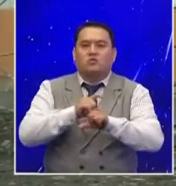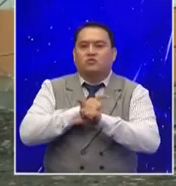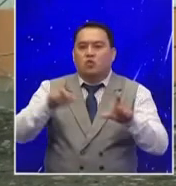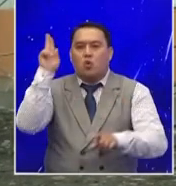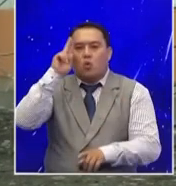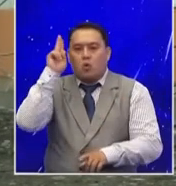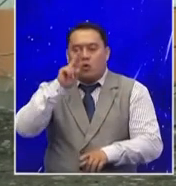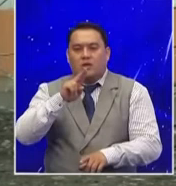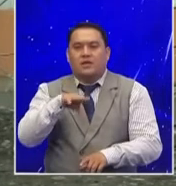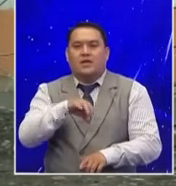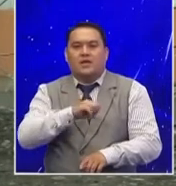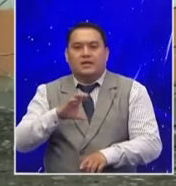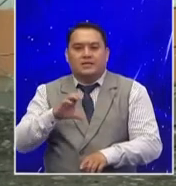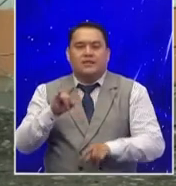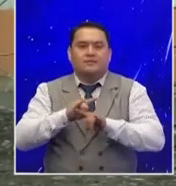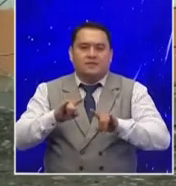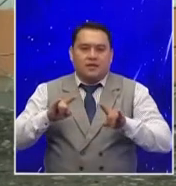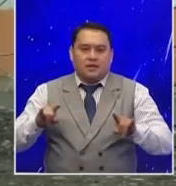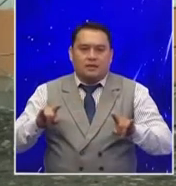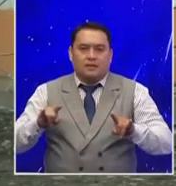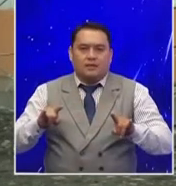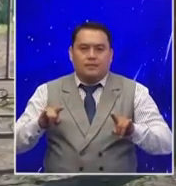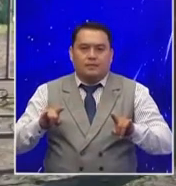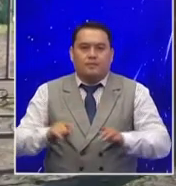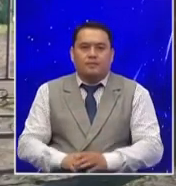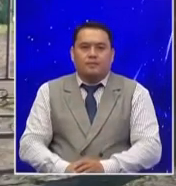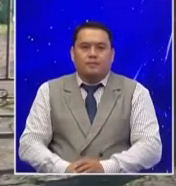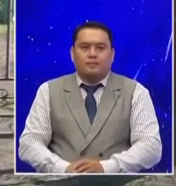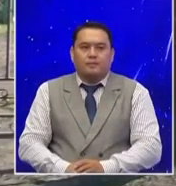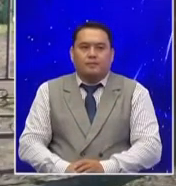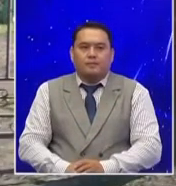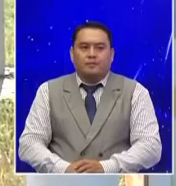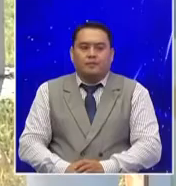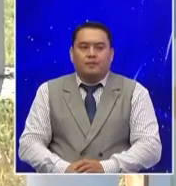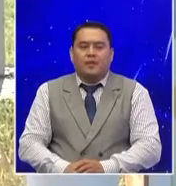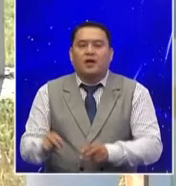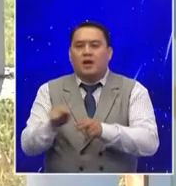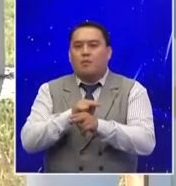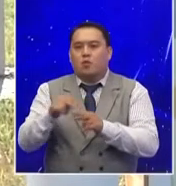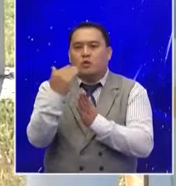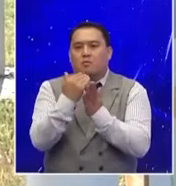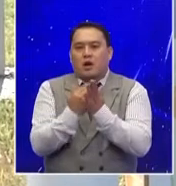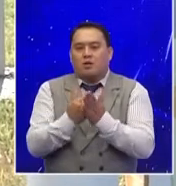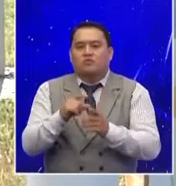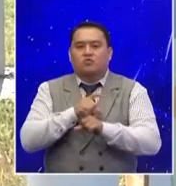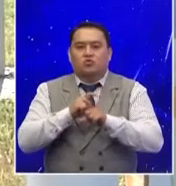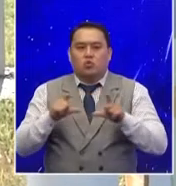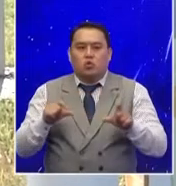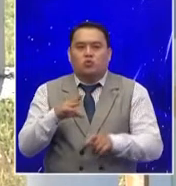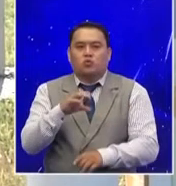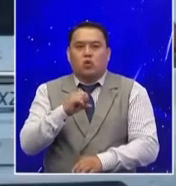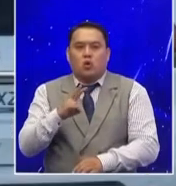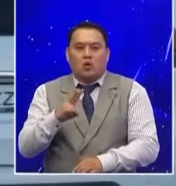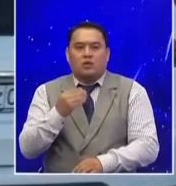школы в селе Текес и детского сада в селе Сарабастау. В этом году в программу капремонта наконец попала школа Жуканова-Алиханова в